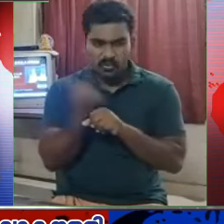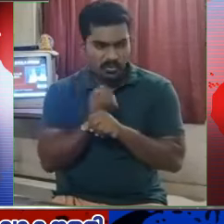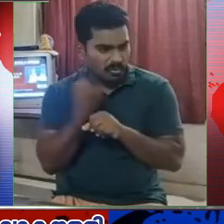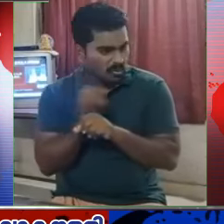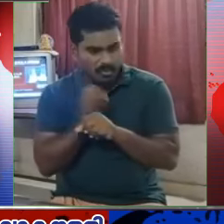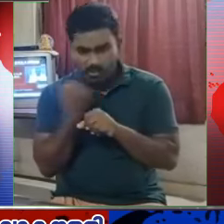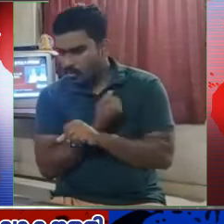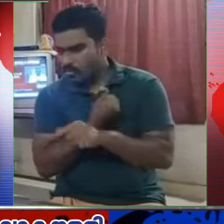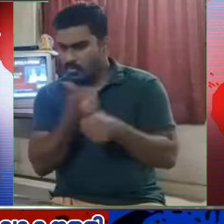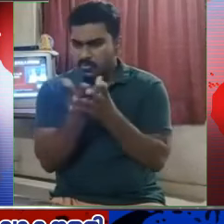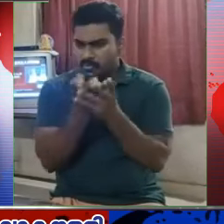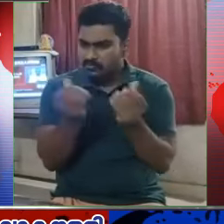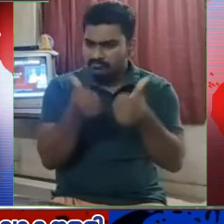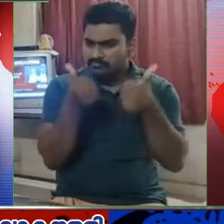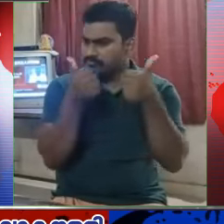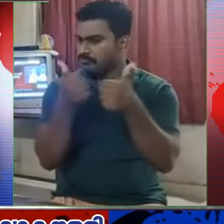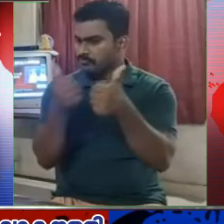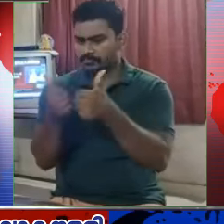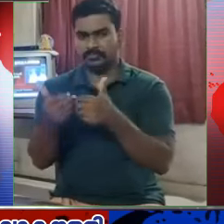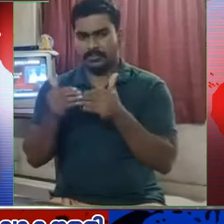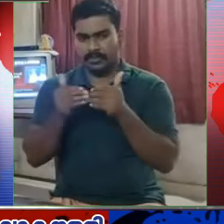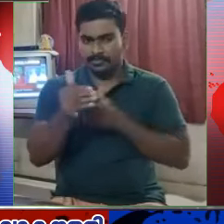ചെറിയൊരു കുറവുണ്ടായിട്ടുണ്ട്.